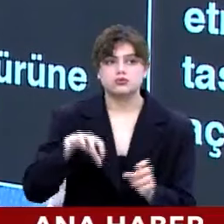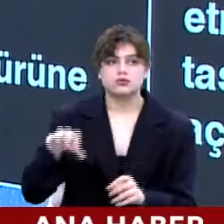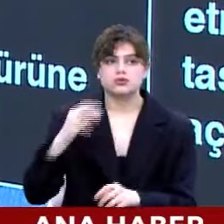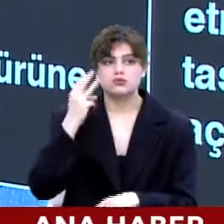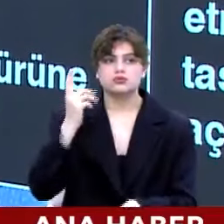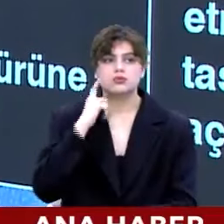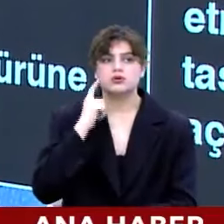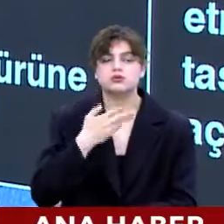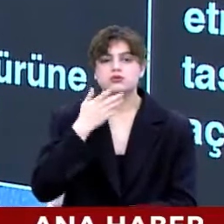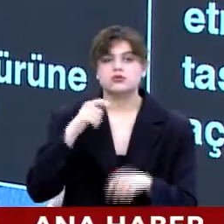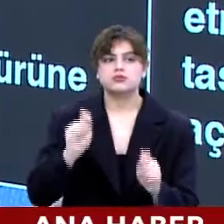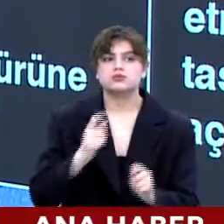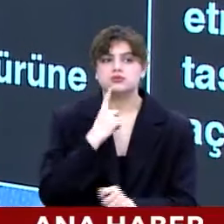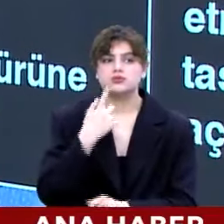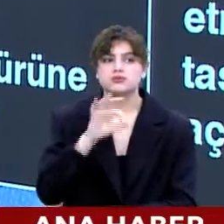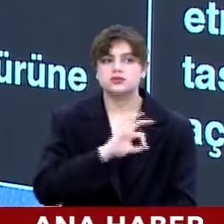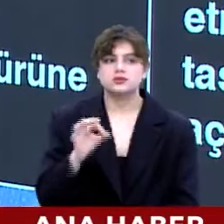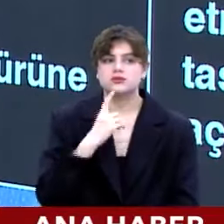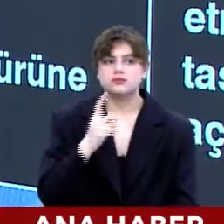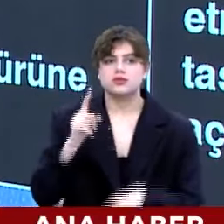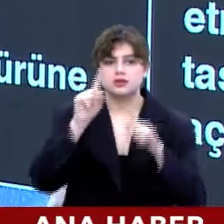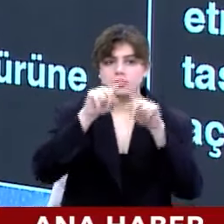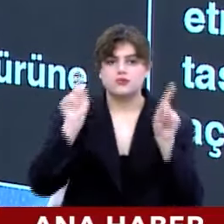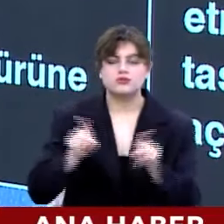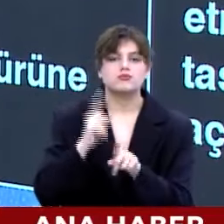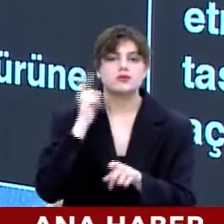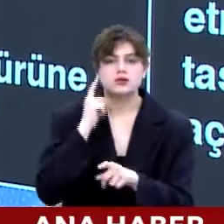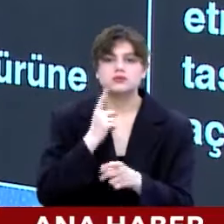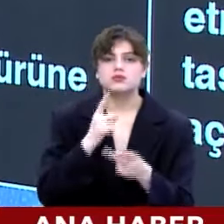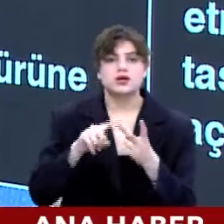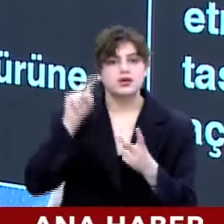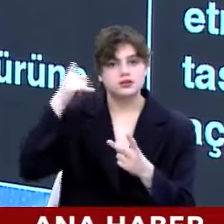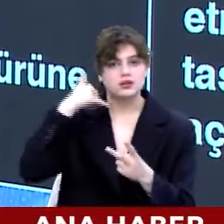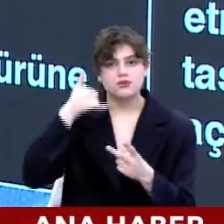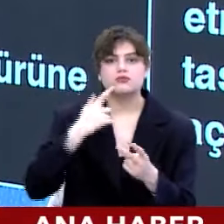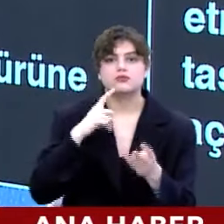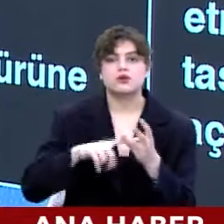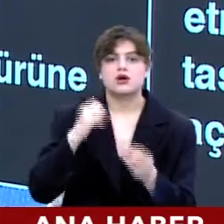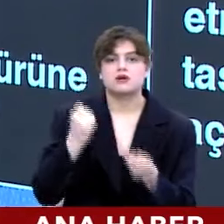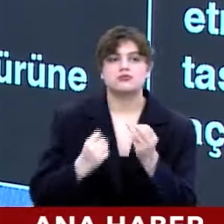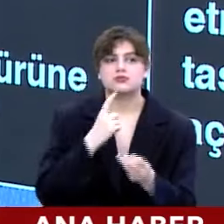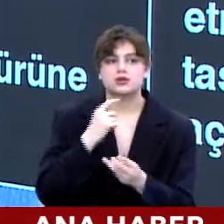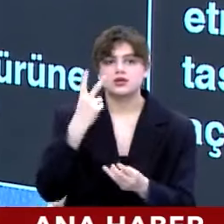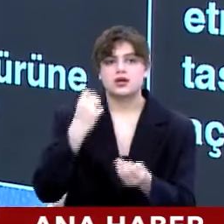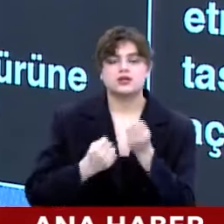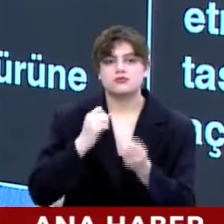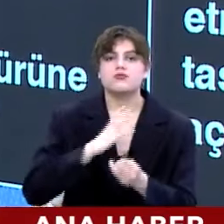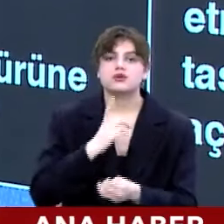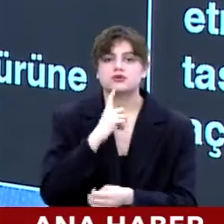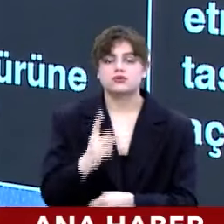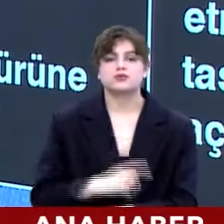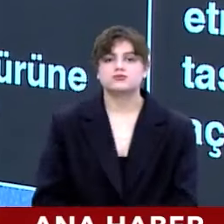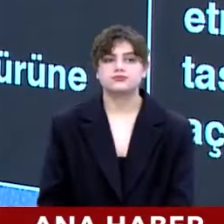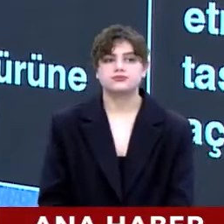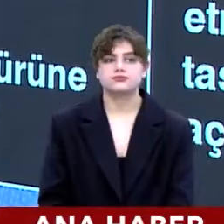3 marka. Söyleyeyim söylemeyeceğim bunları. Biri televizyon markası, biri akıllı telefon markası, biri otomobil. Hatta 2 otomobilleri var.